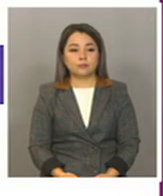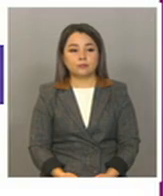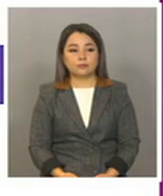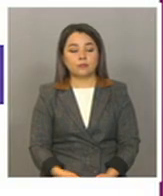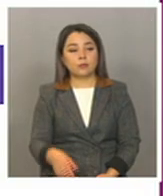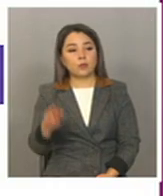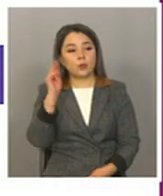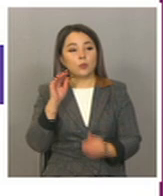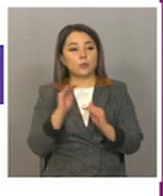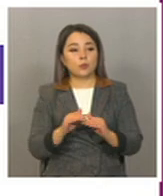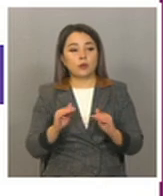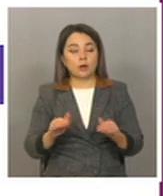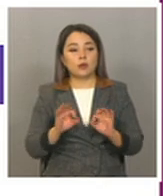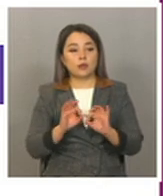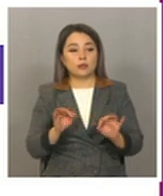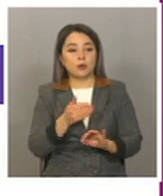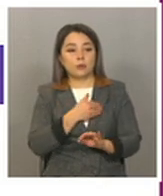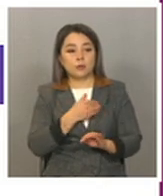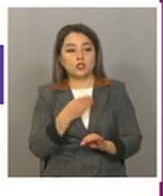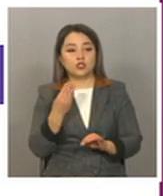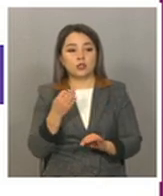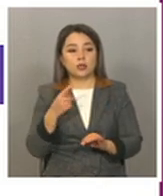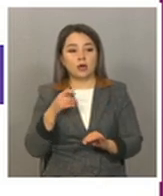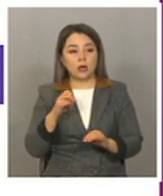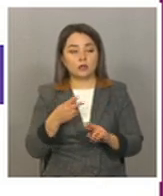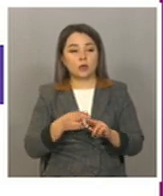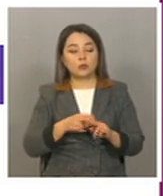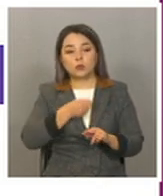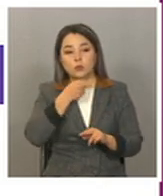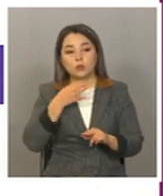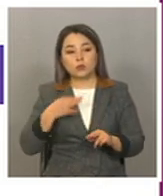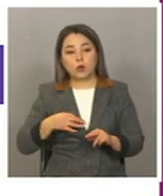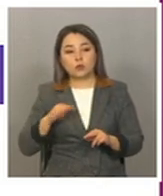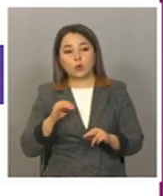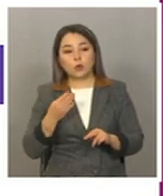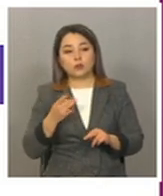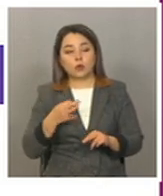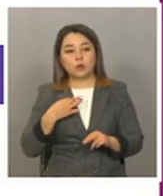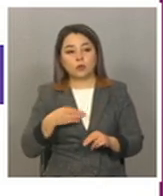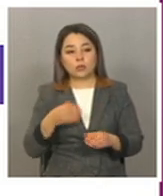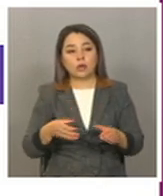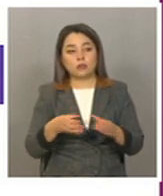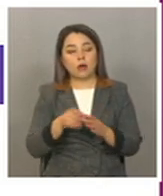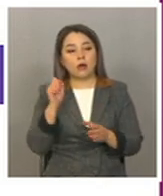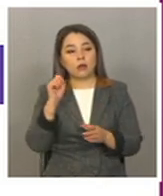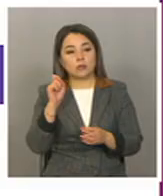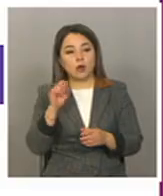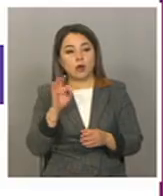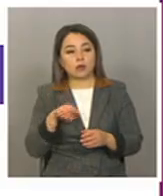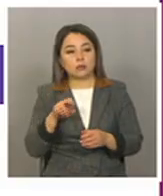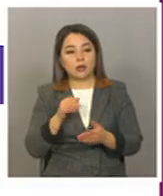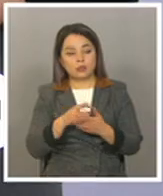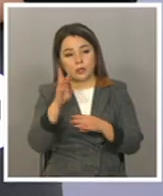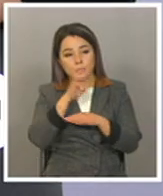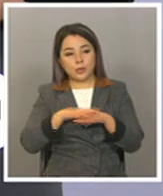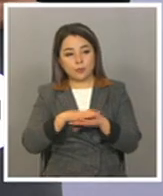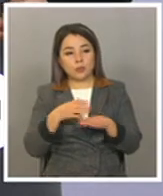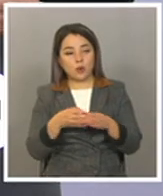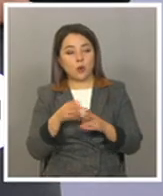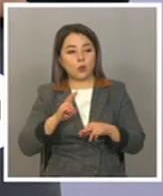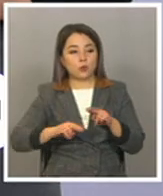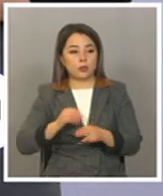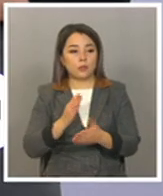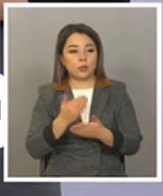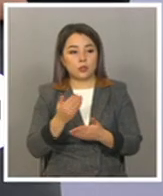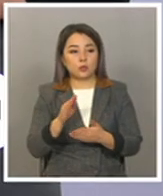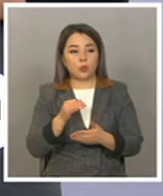Оқушылар, атап өткеніміздей, Шыңғысханның үлкен ұлы Жошы ұлысының аумағында Алтын Орда мемлекеті құрылды. Яғни Жошы